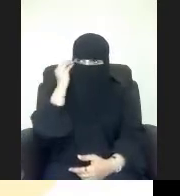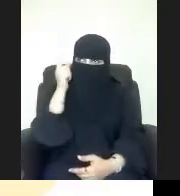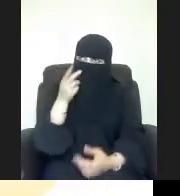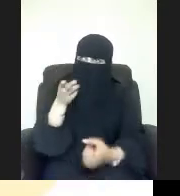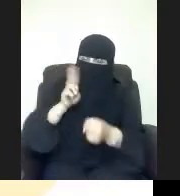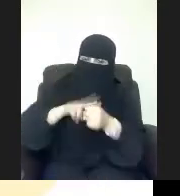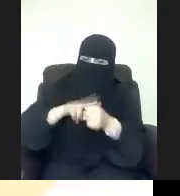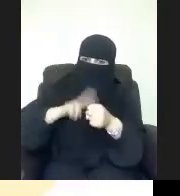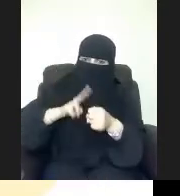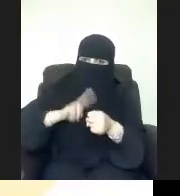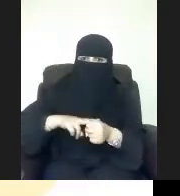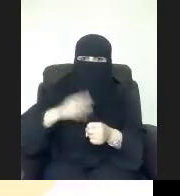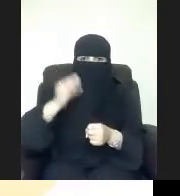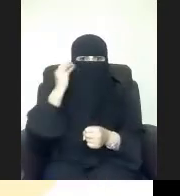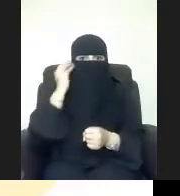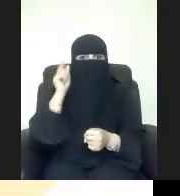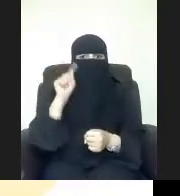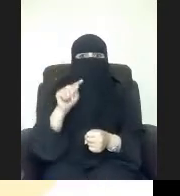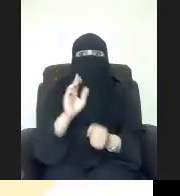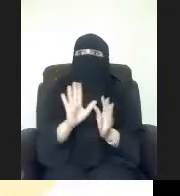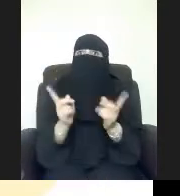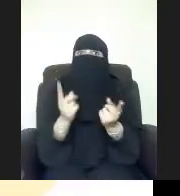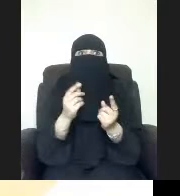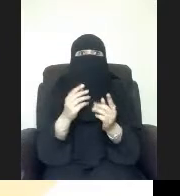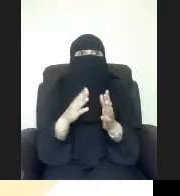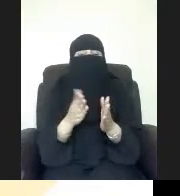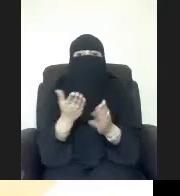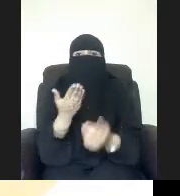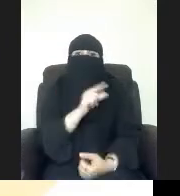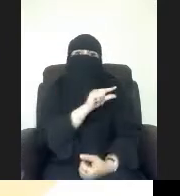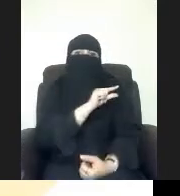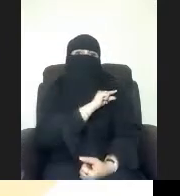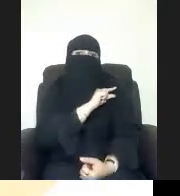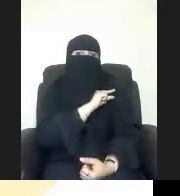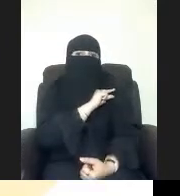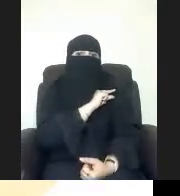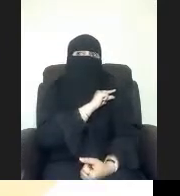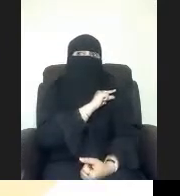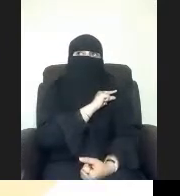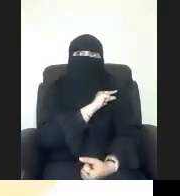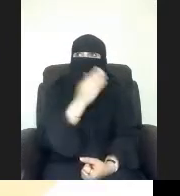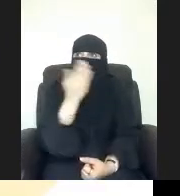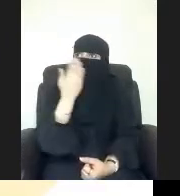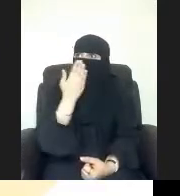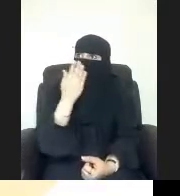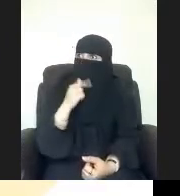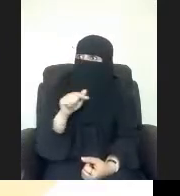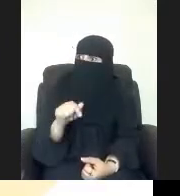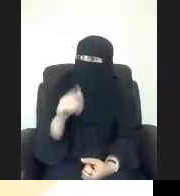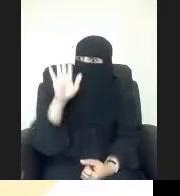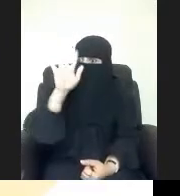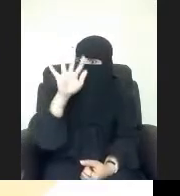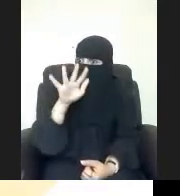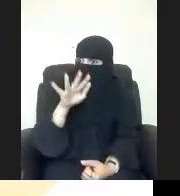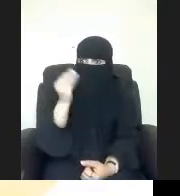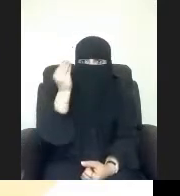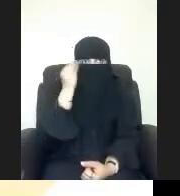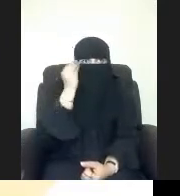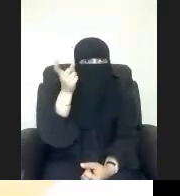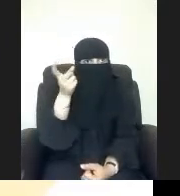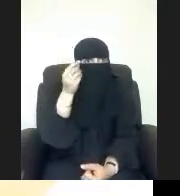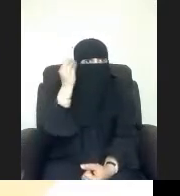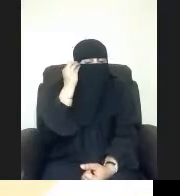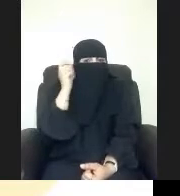فممكن نجد طالب ينهي مقررا كاملا في شهر بينما طالب يحتاج إلى شهرين أو ثلاثة أشهر. وبهذا